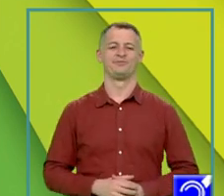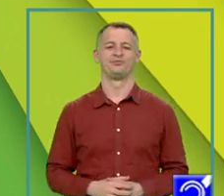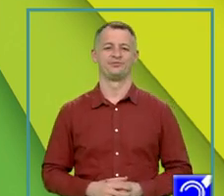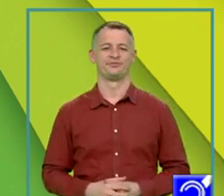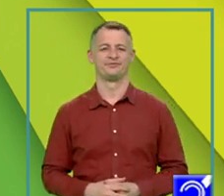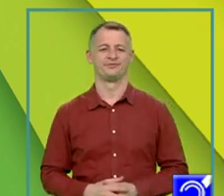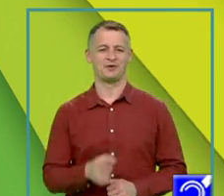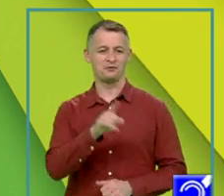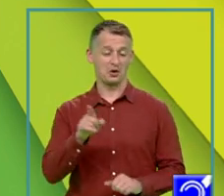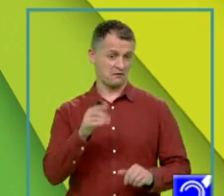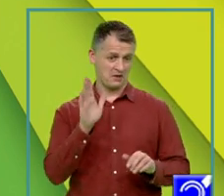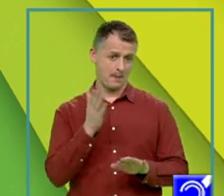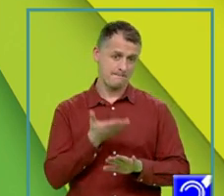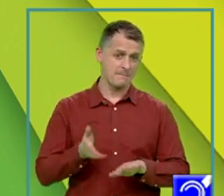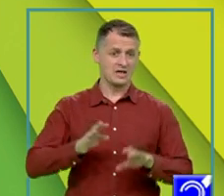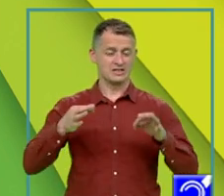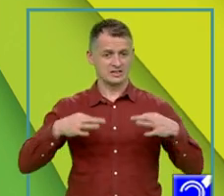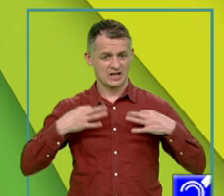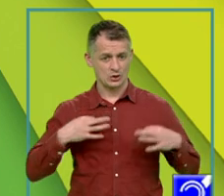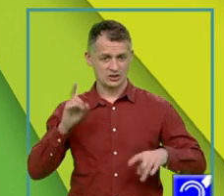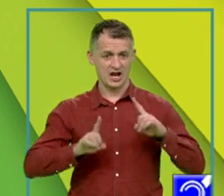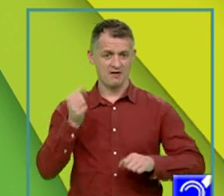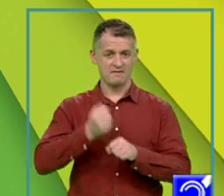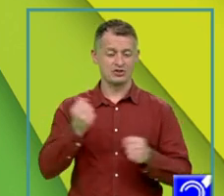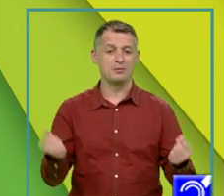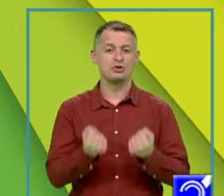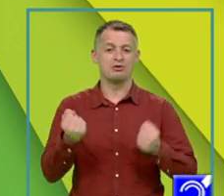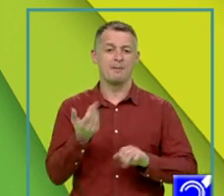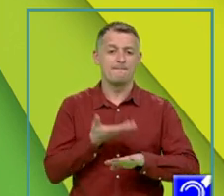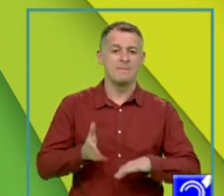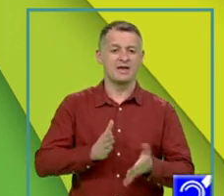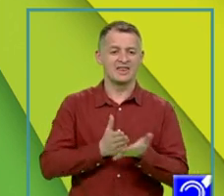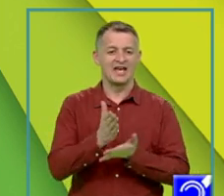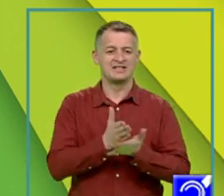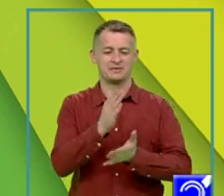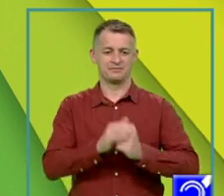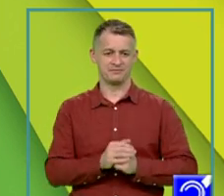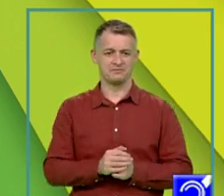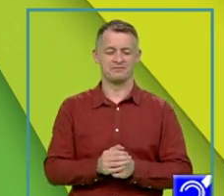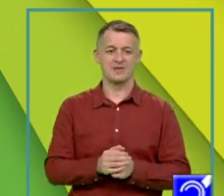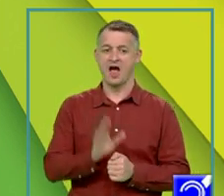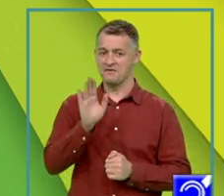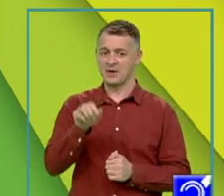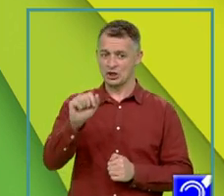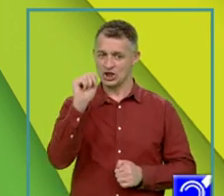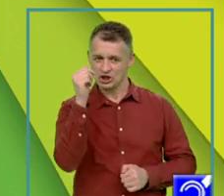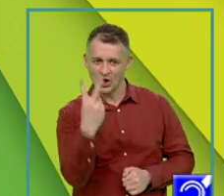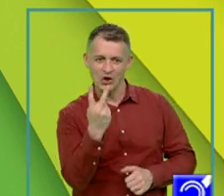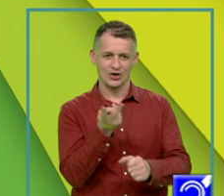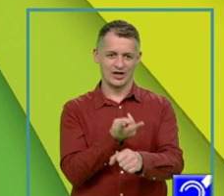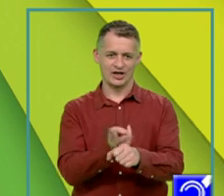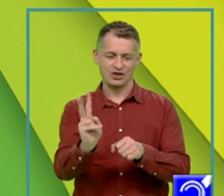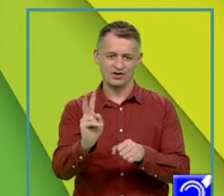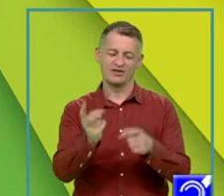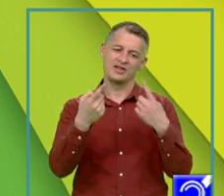mai sănătoși Dacă ați face mișcare mai des avem aici două greșeli două